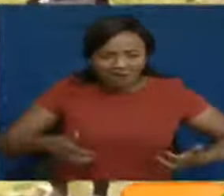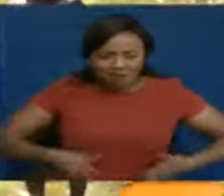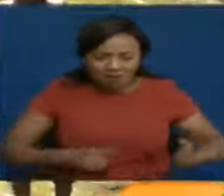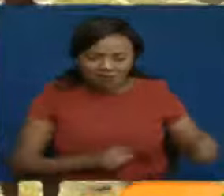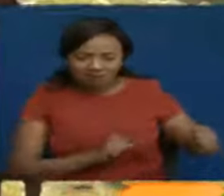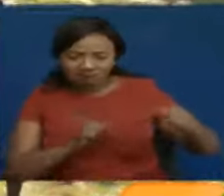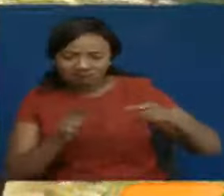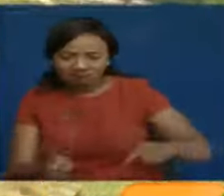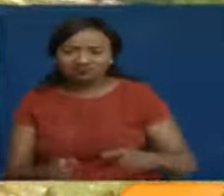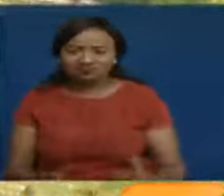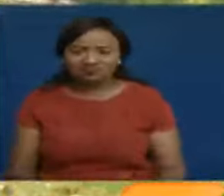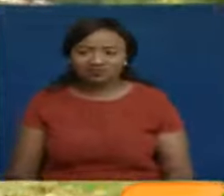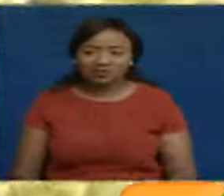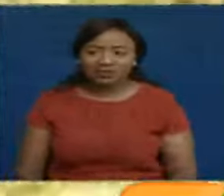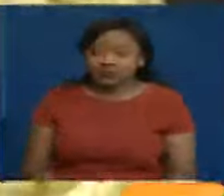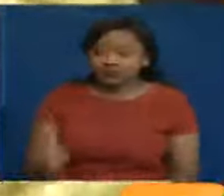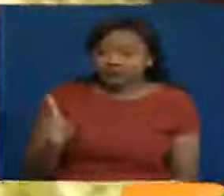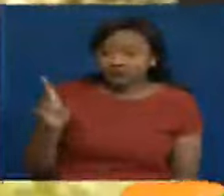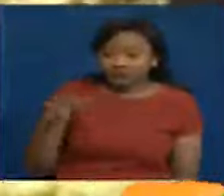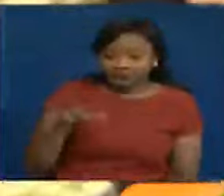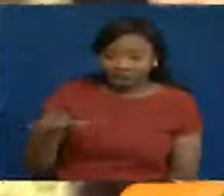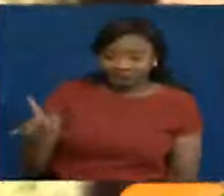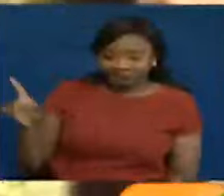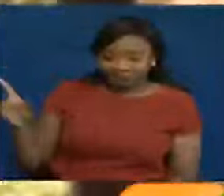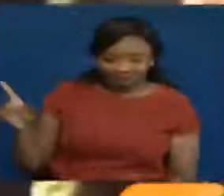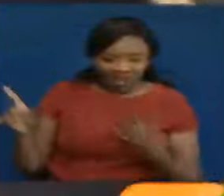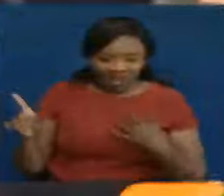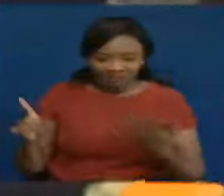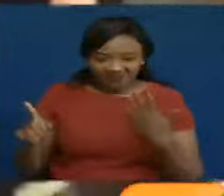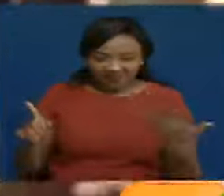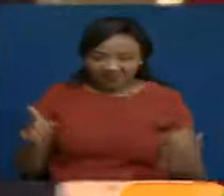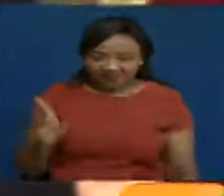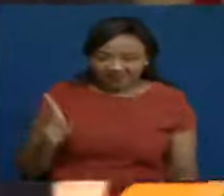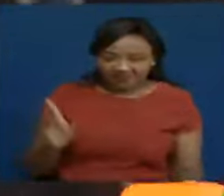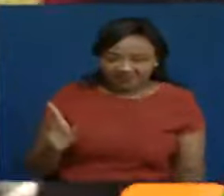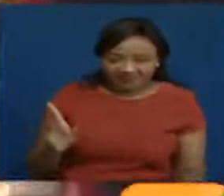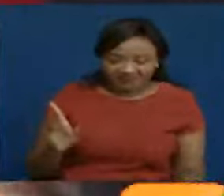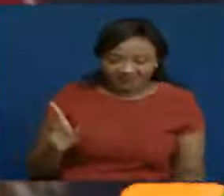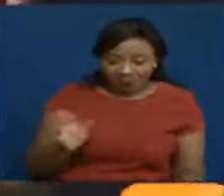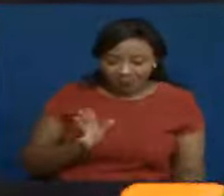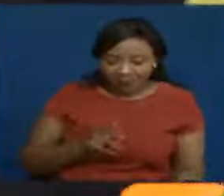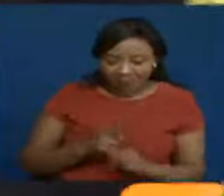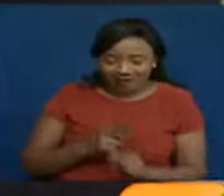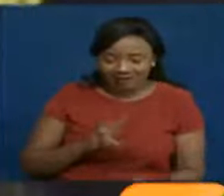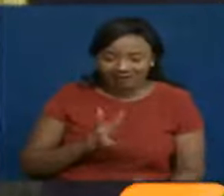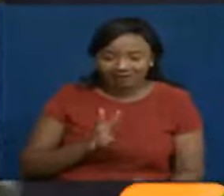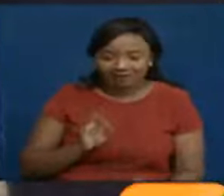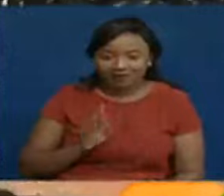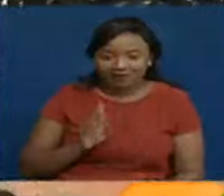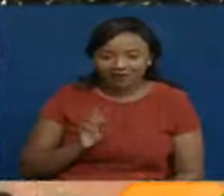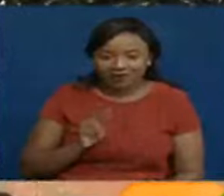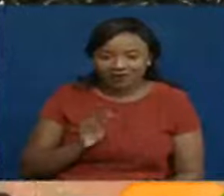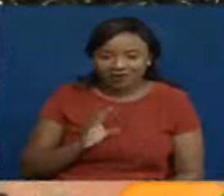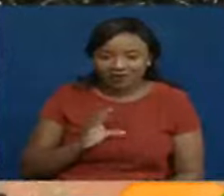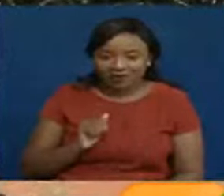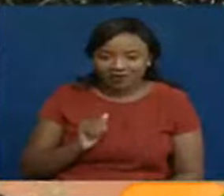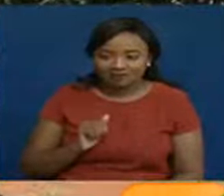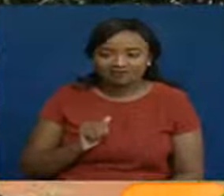Jumanne asubuhi, Veronica Ogalu amejihami na silaha kama ilivyo ada kwa mwaka mmoja